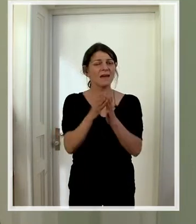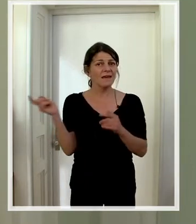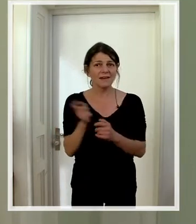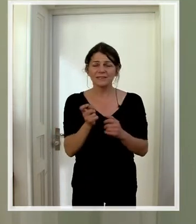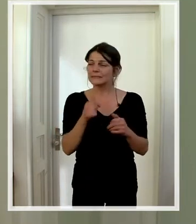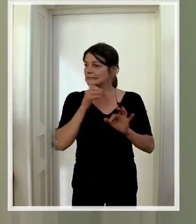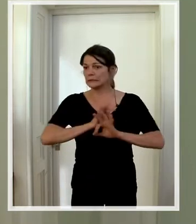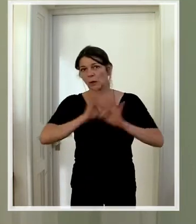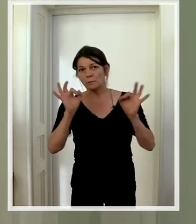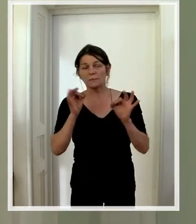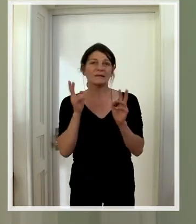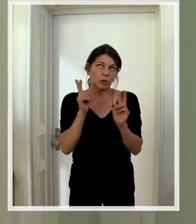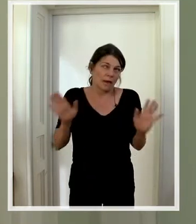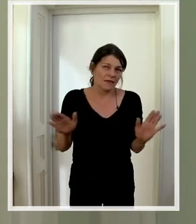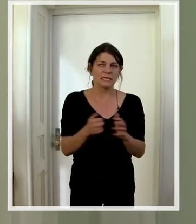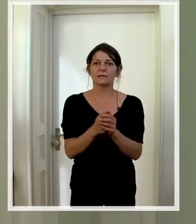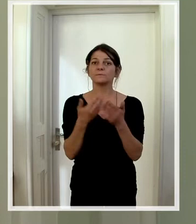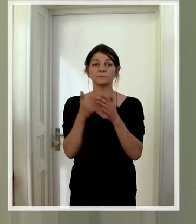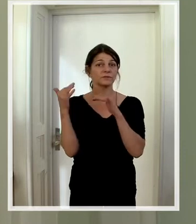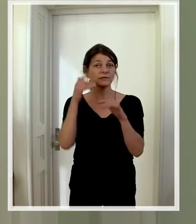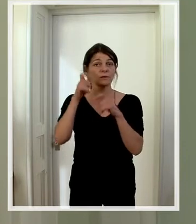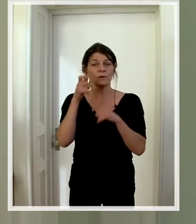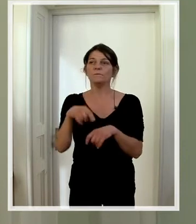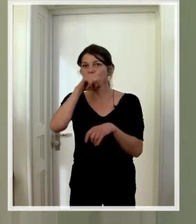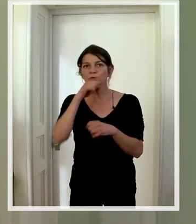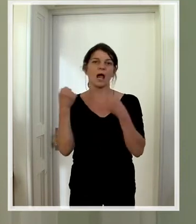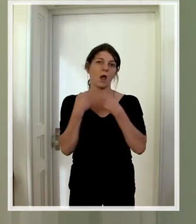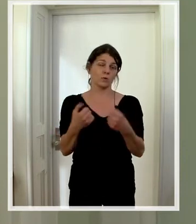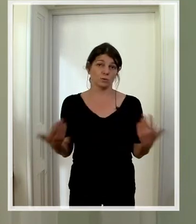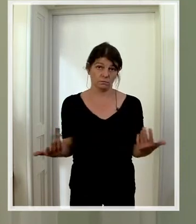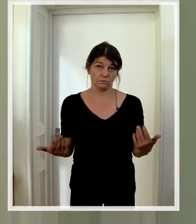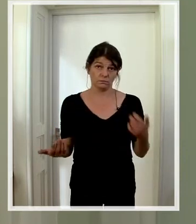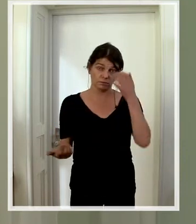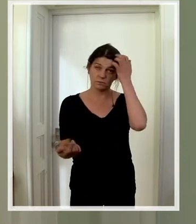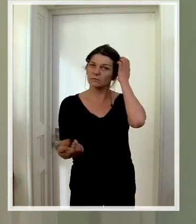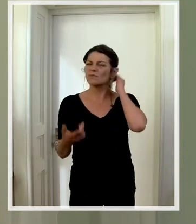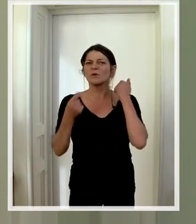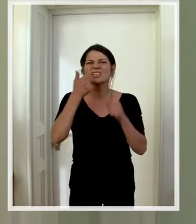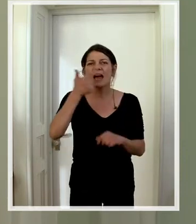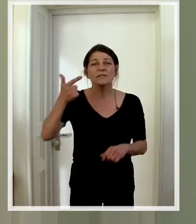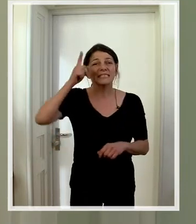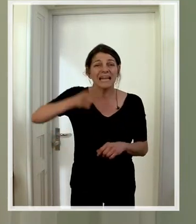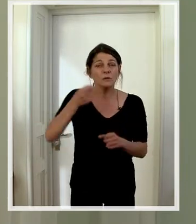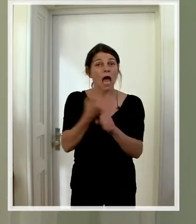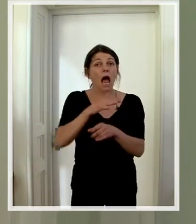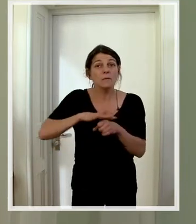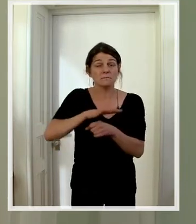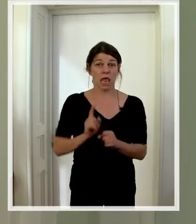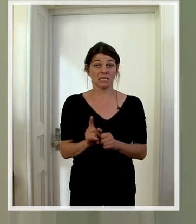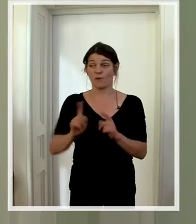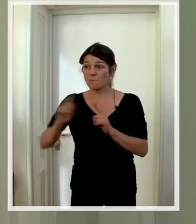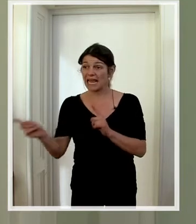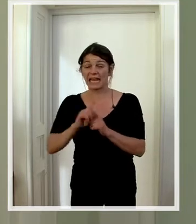nicht so optimal ist, wie sie sein könnte, fahren viele heute noch mit dem Auto. Von 22.000 Arbeitsplätzen für einen Pendler.